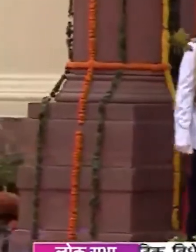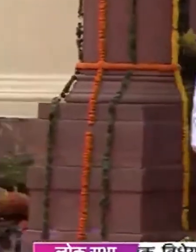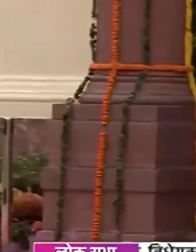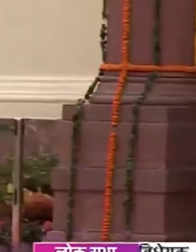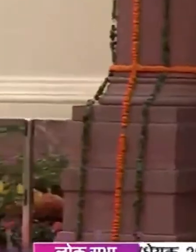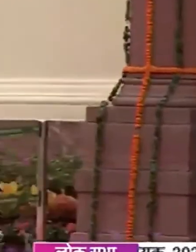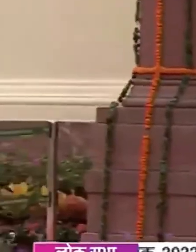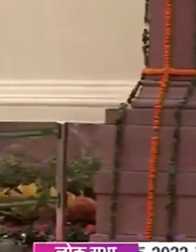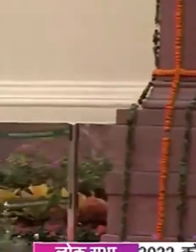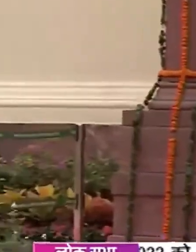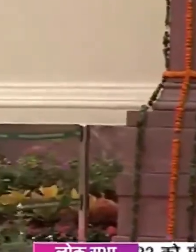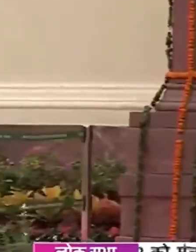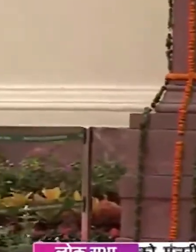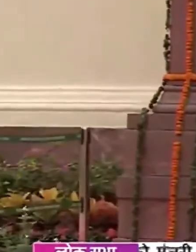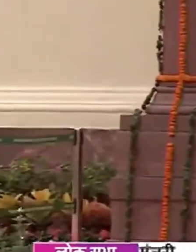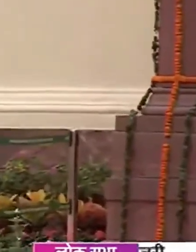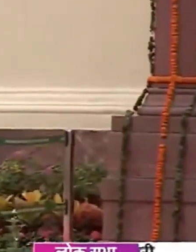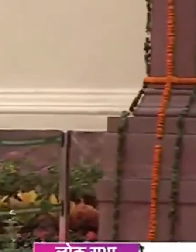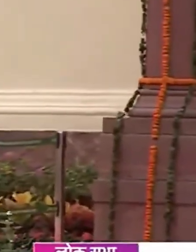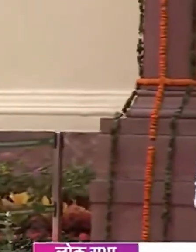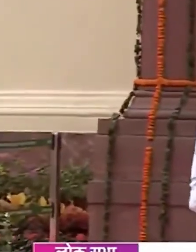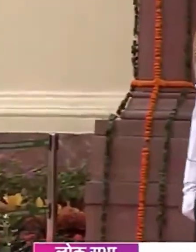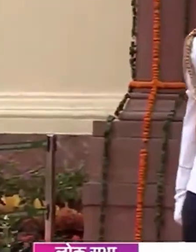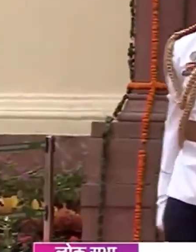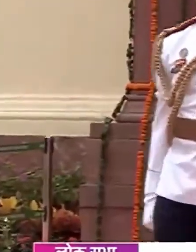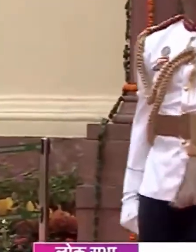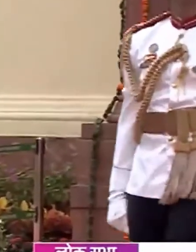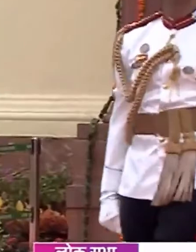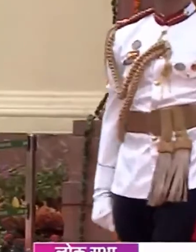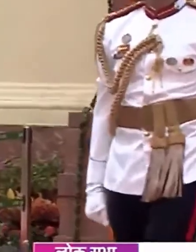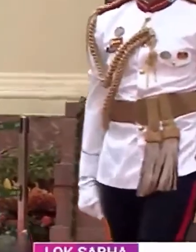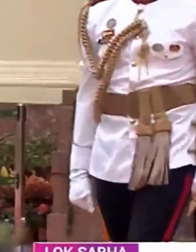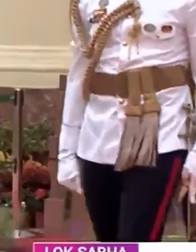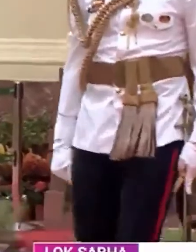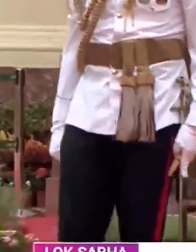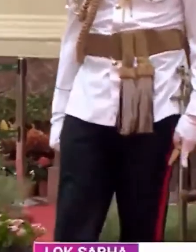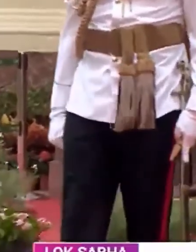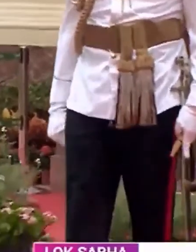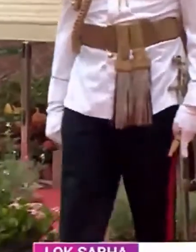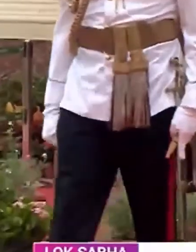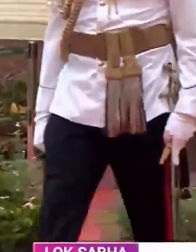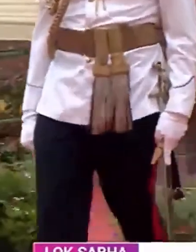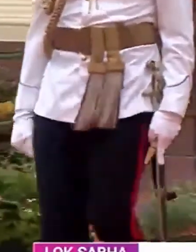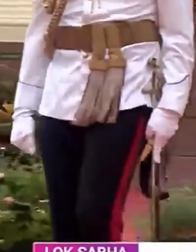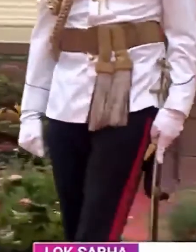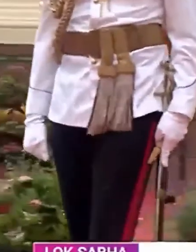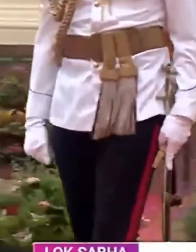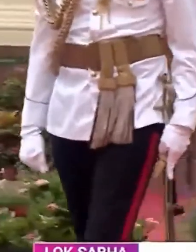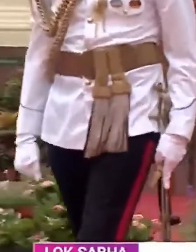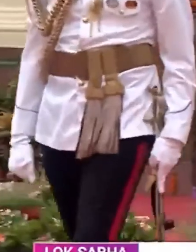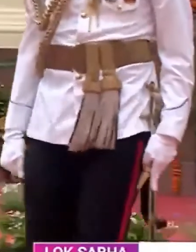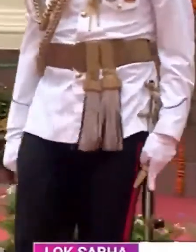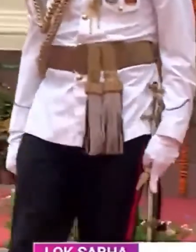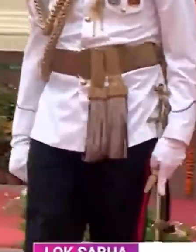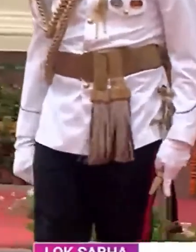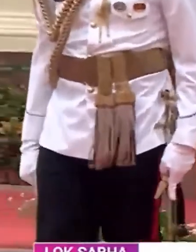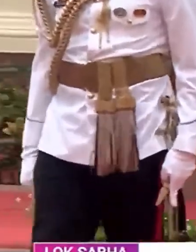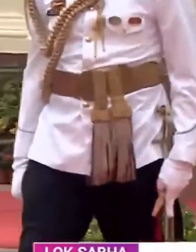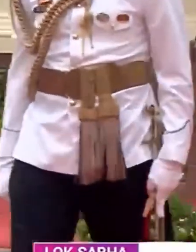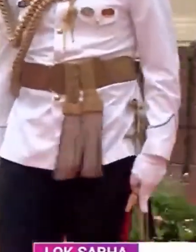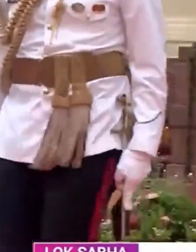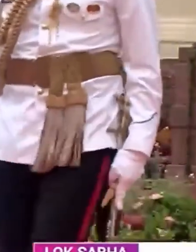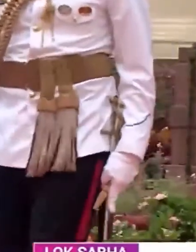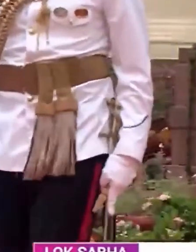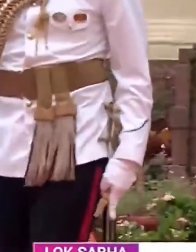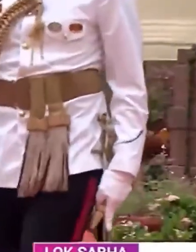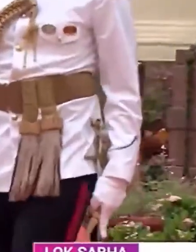तमाम इतिहास जो आज इस शपथ ग्रहण समारोह के साथ हमने बनते देखे, आज़ादी के